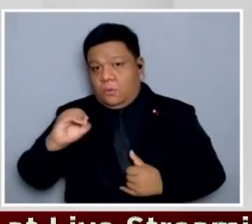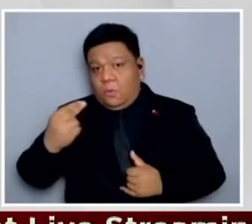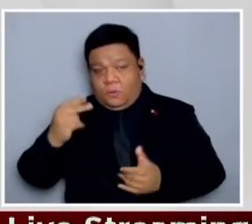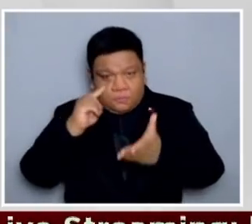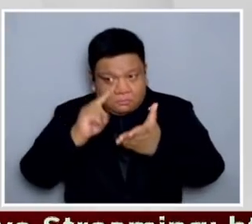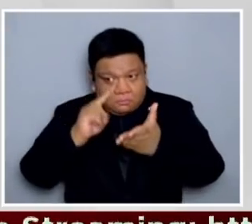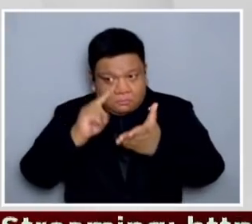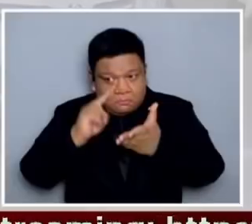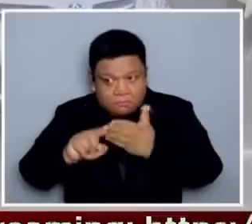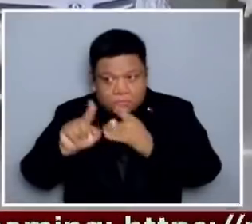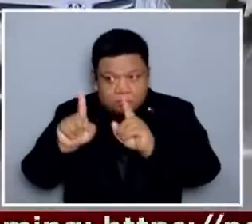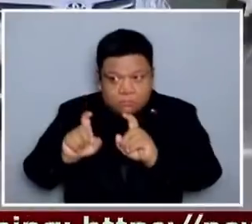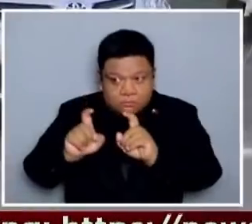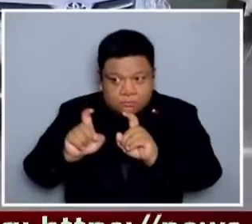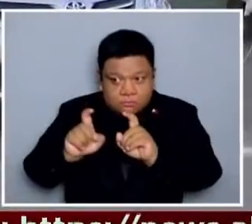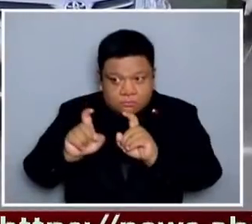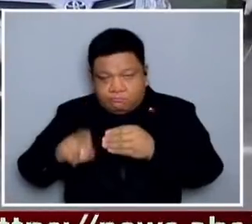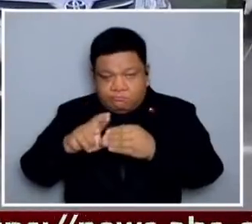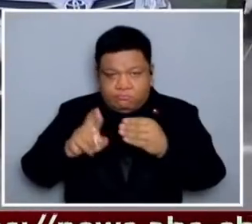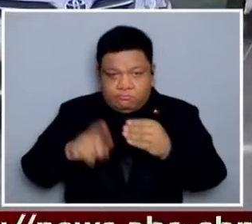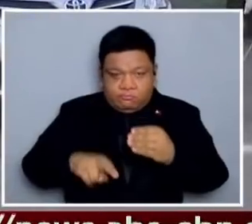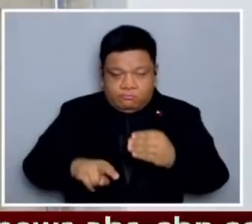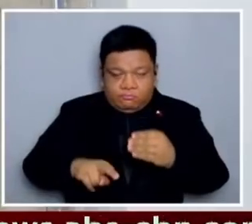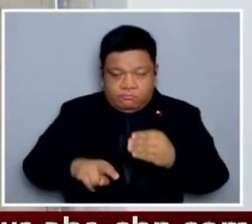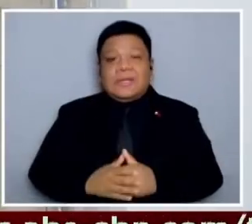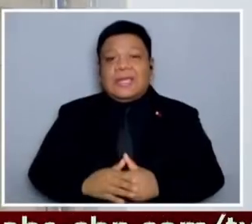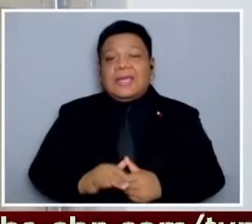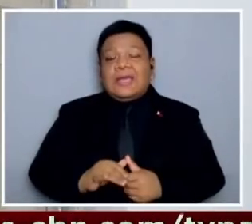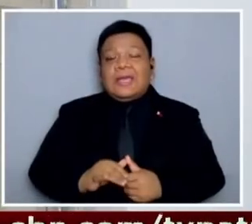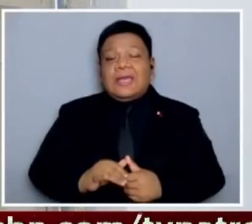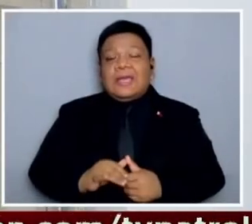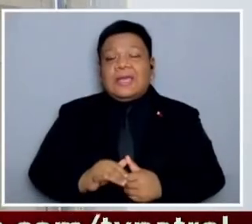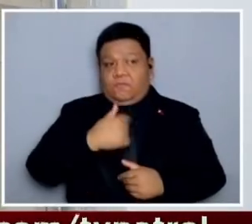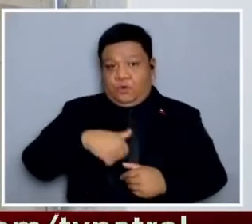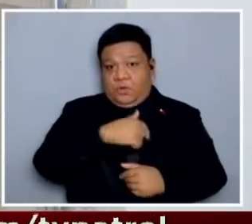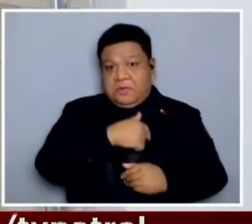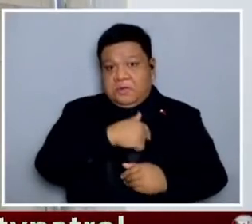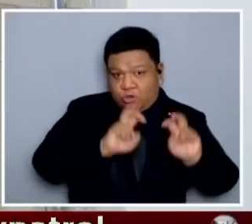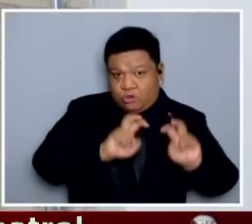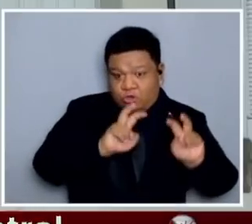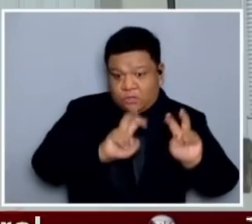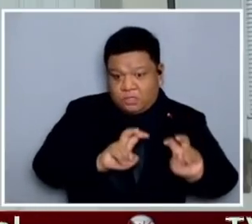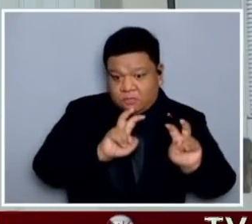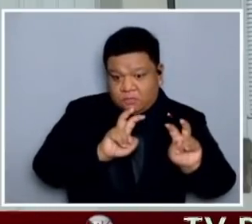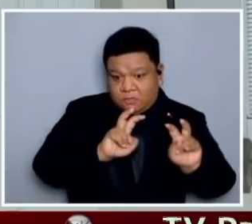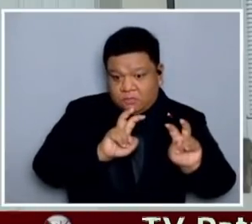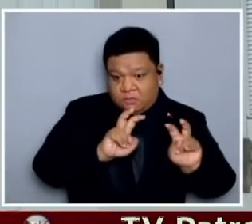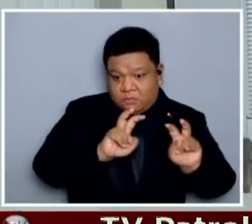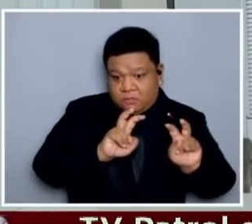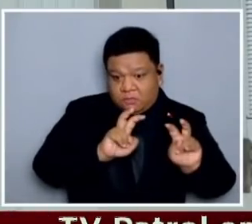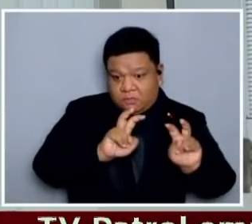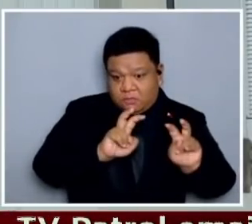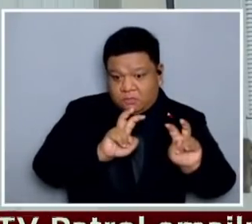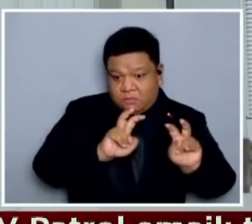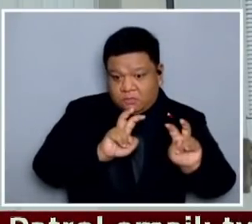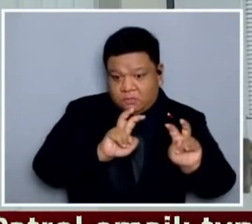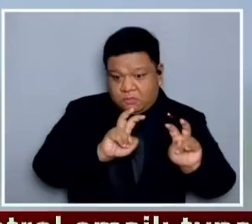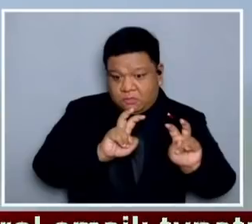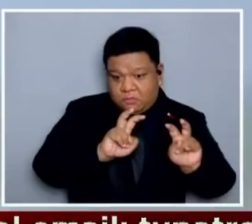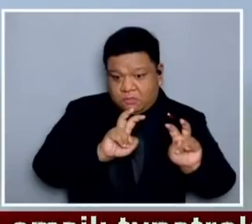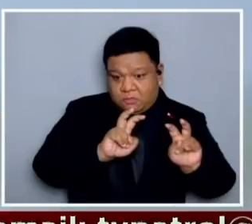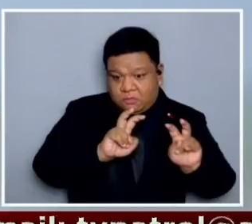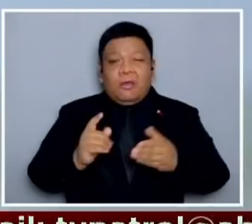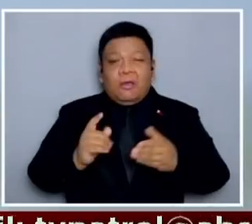close contact. Kung ang mga data analyst ang tatanungin, hindi rin imposibleng may kinalaman ng mas nakakahawang variant,